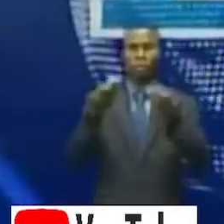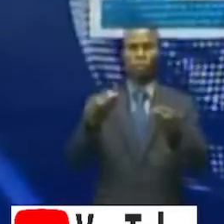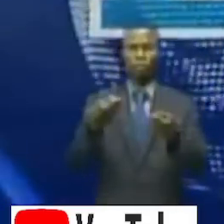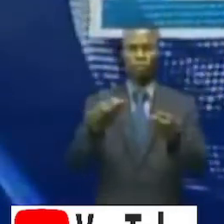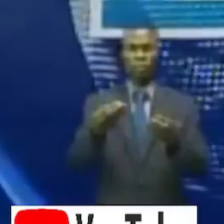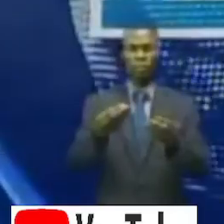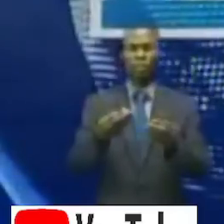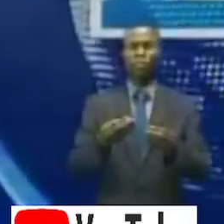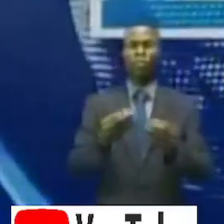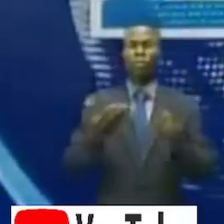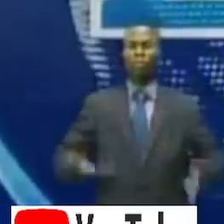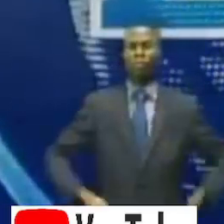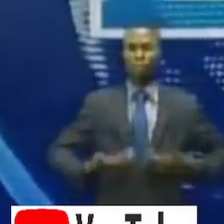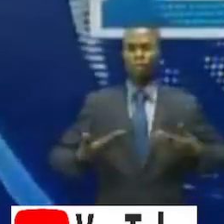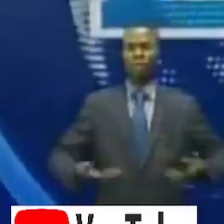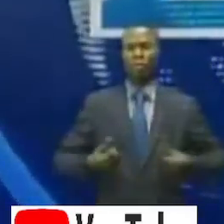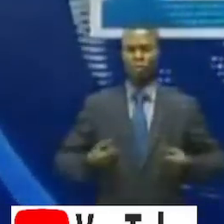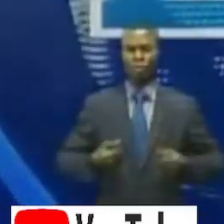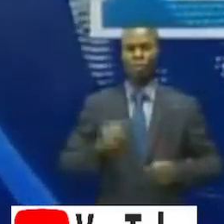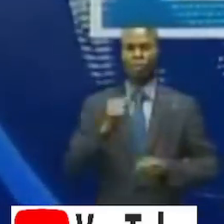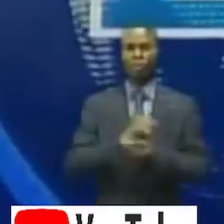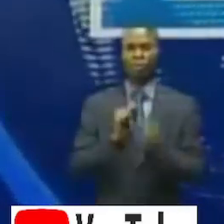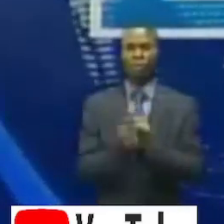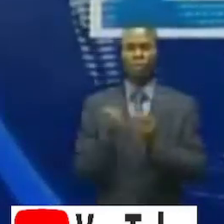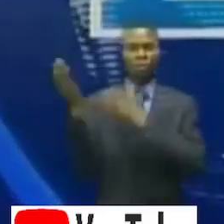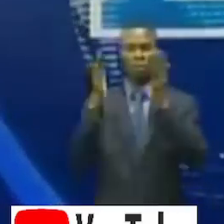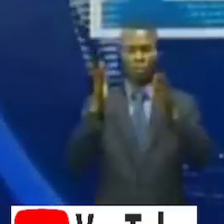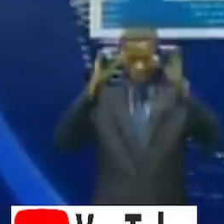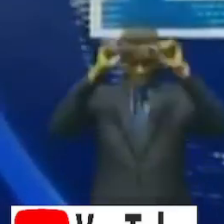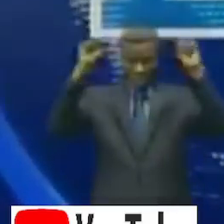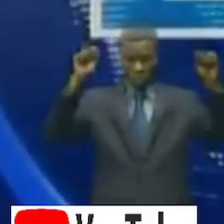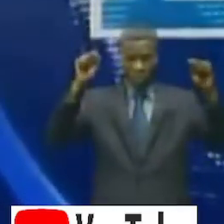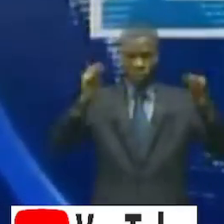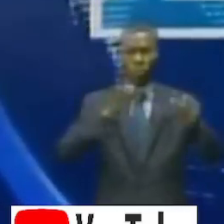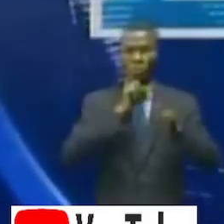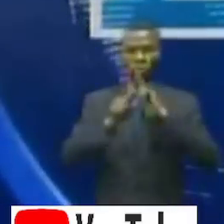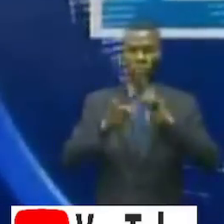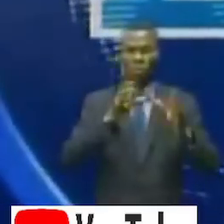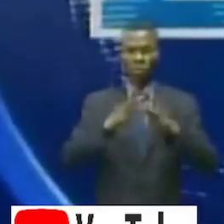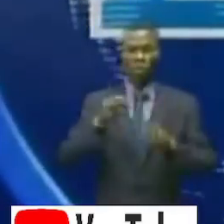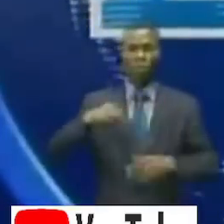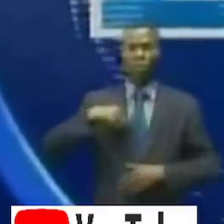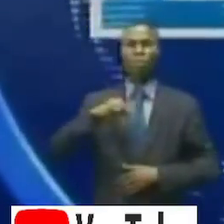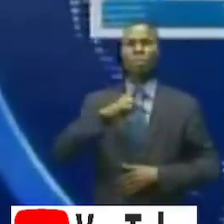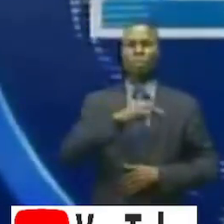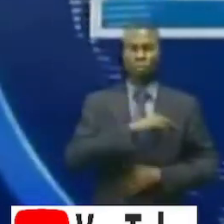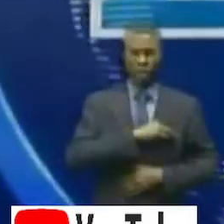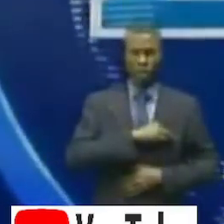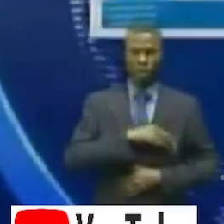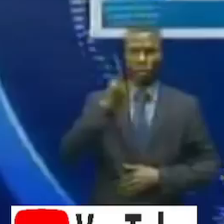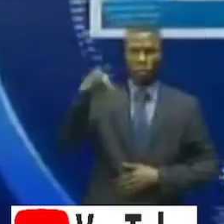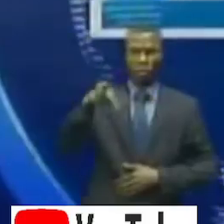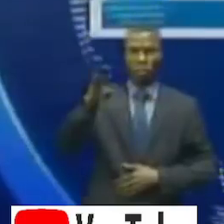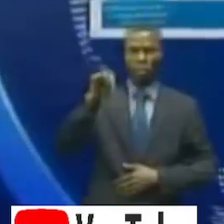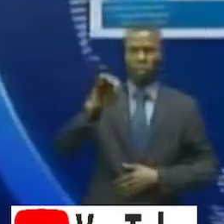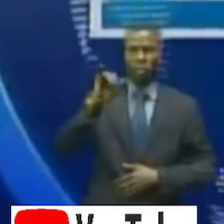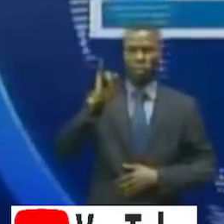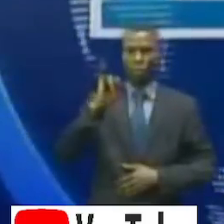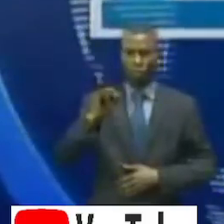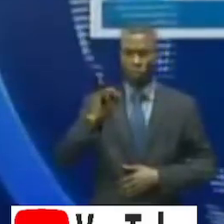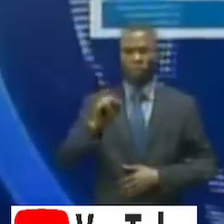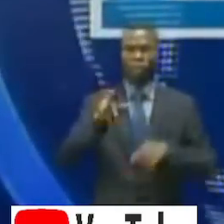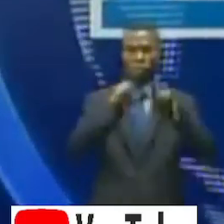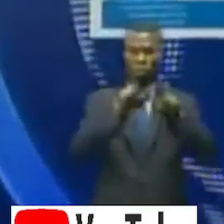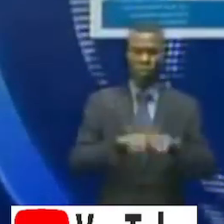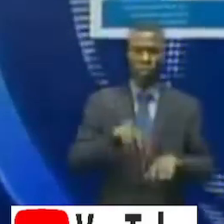souffle nouveau dans le domaine des affaires. Pour ce faire, son président a eu des échanges avec les membres des PME et PMEA